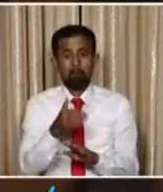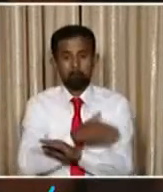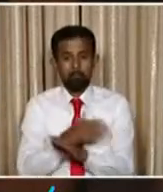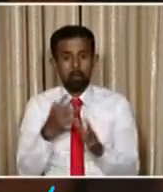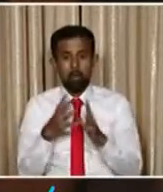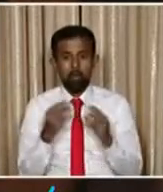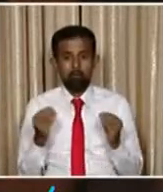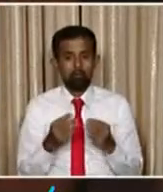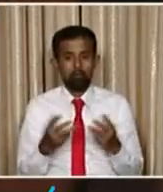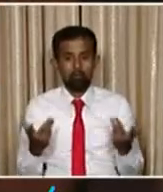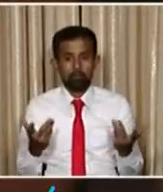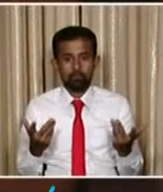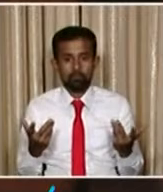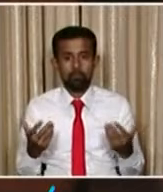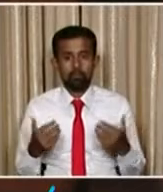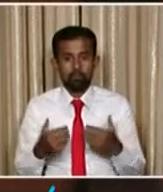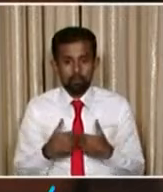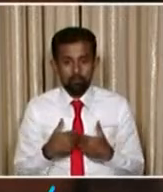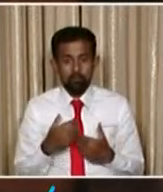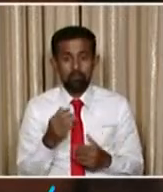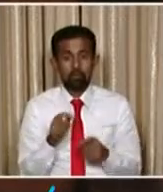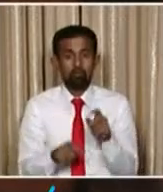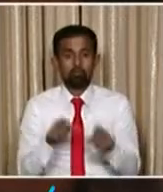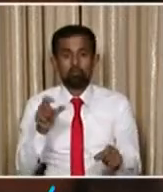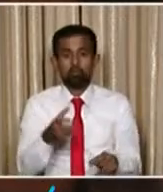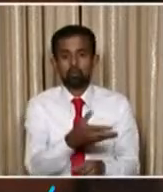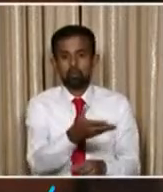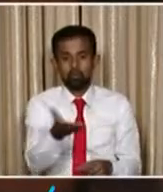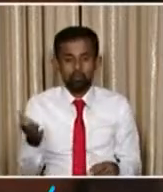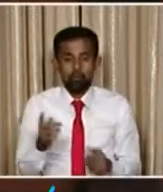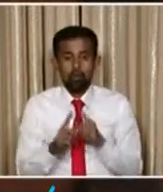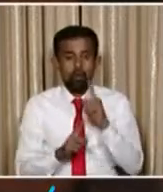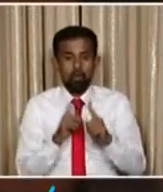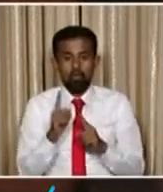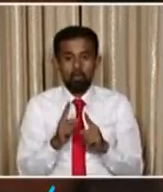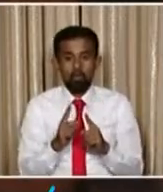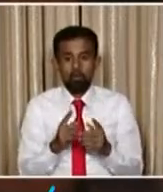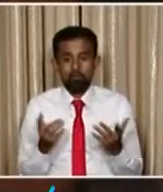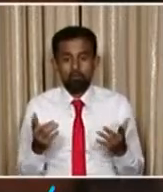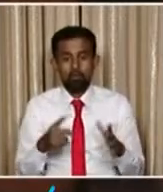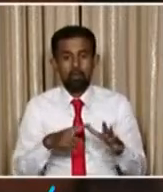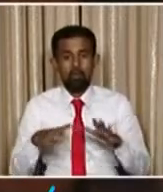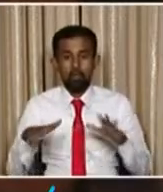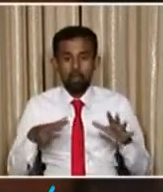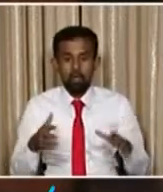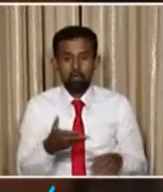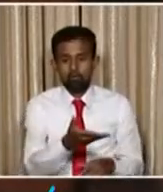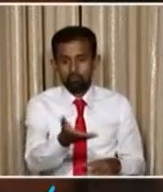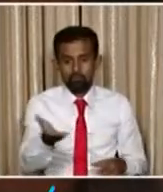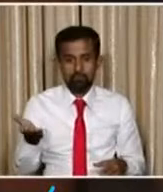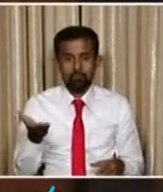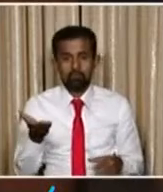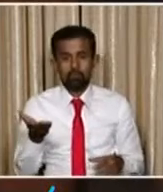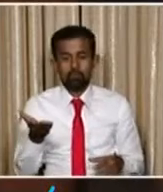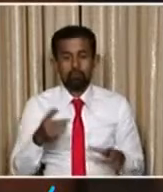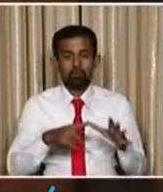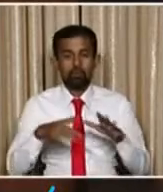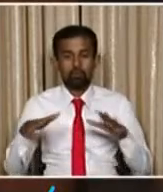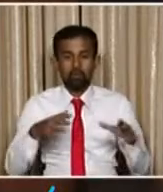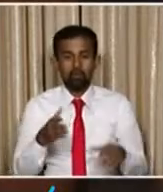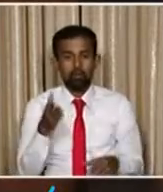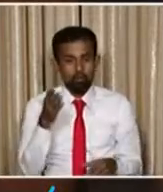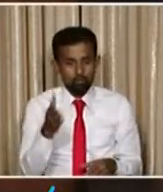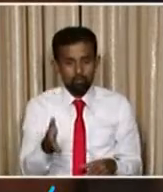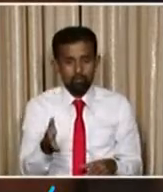நாங்கள் மக்களுக்காக இல்லாவிட்டாலும் வாய் பேச முடியாத அந்த ஸ்ரீவன்கள் 400,000 அந்த கால்நடைகளுக்காக நாங்கள் ஒரு